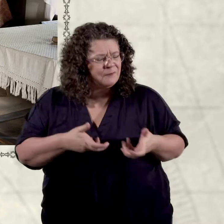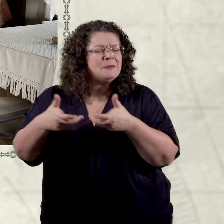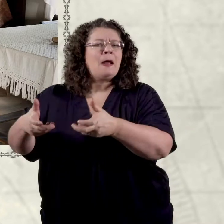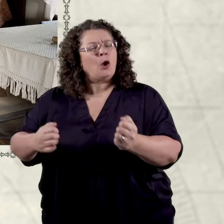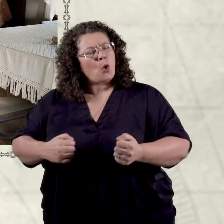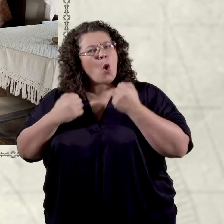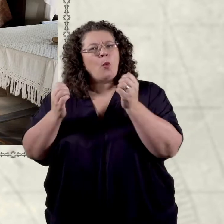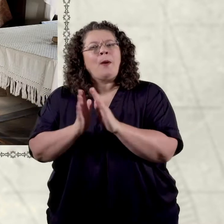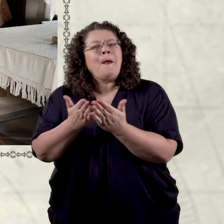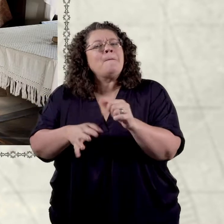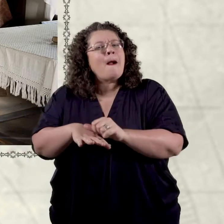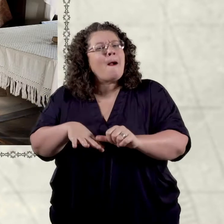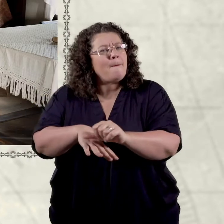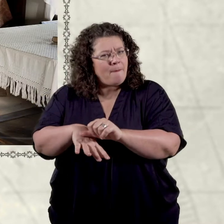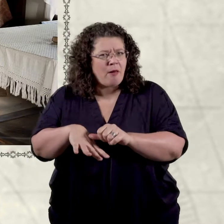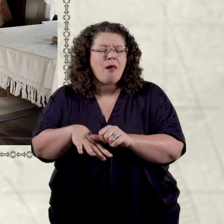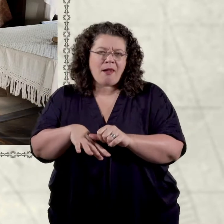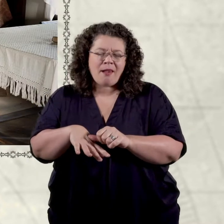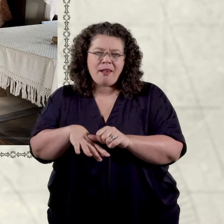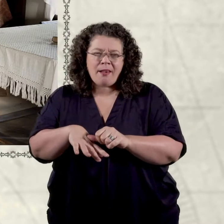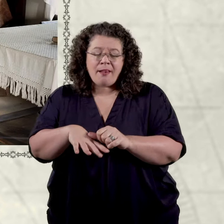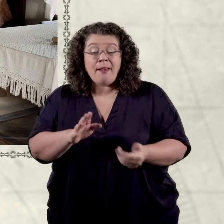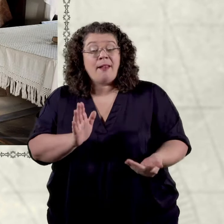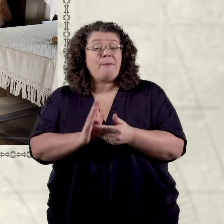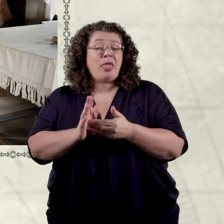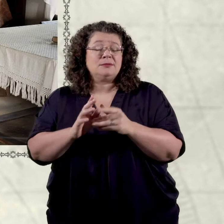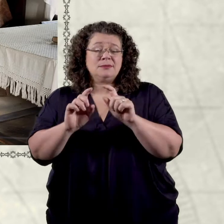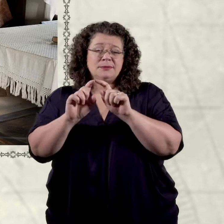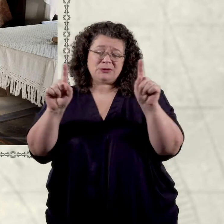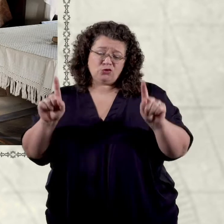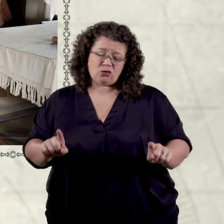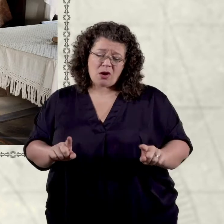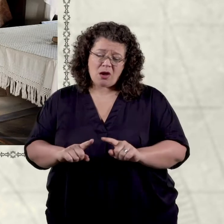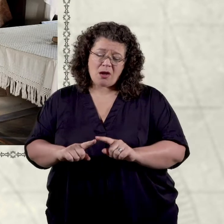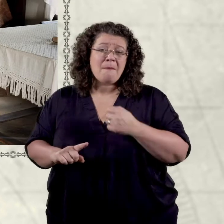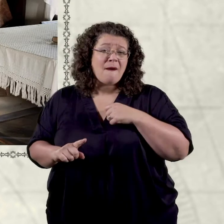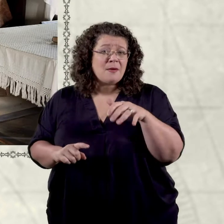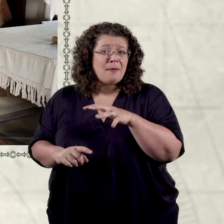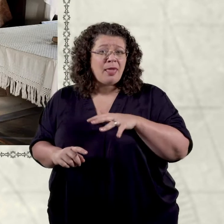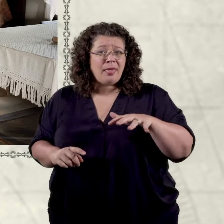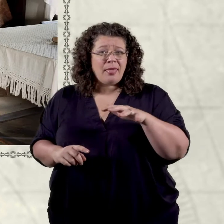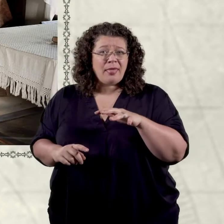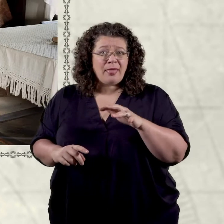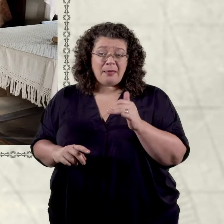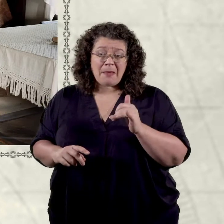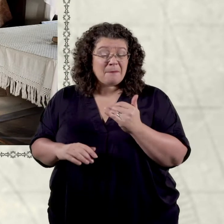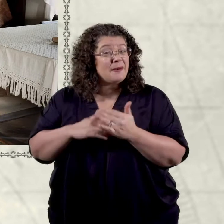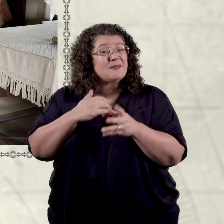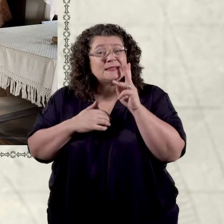nath pawb fynd â un a hein efo nhw. A hefyd, llun o fy nheulu i gofio amdanyn nhw.